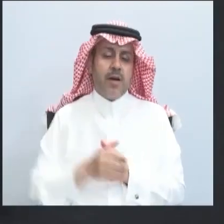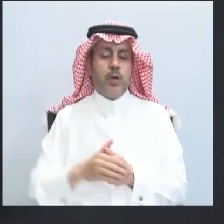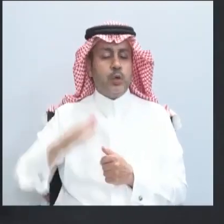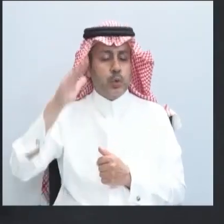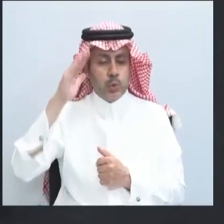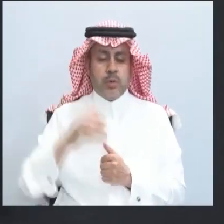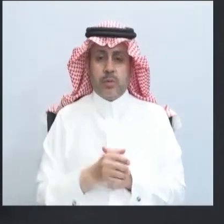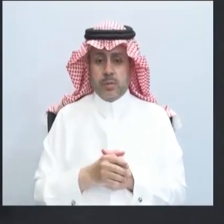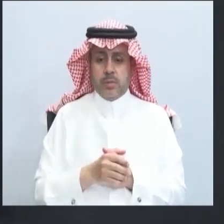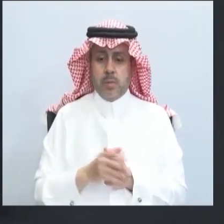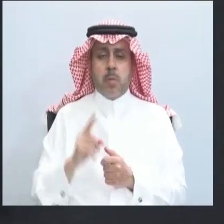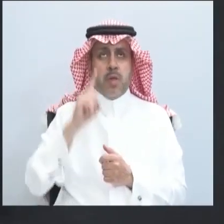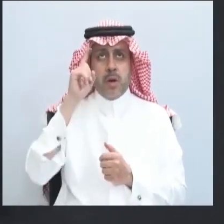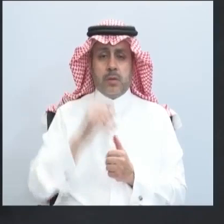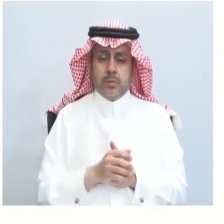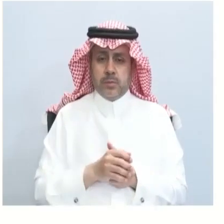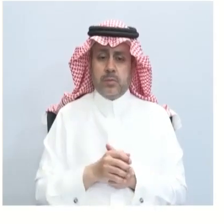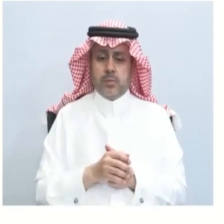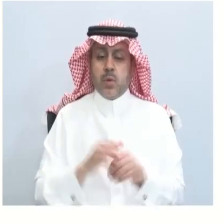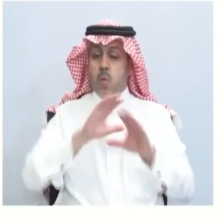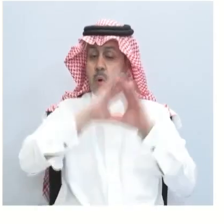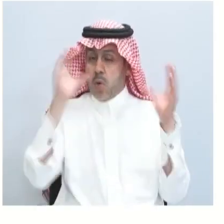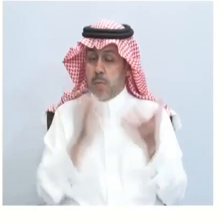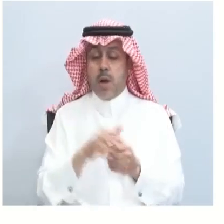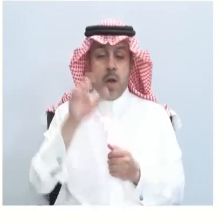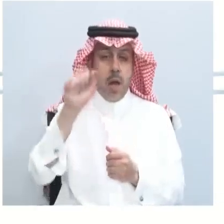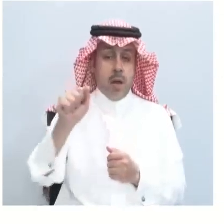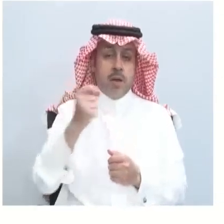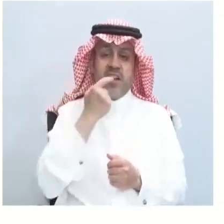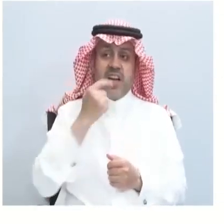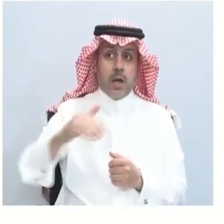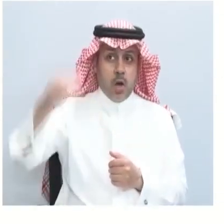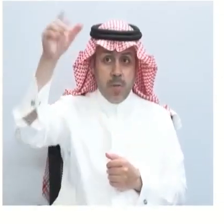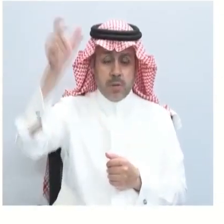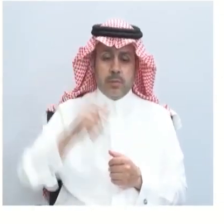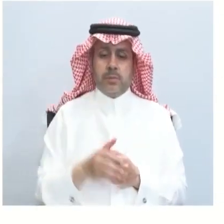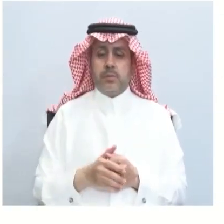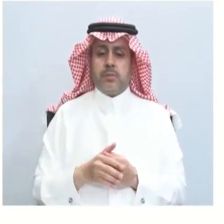باذن الله جل وعلا وذلك كل من حق الكبير